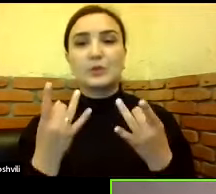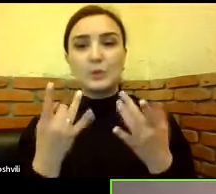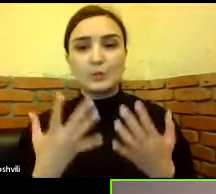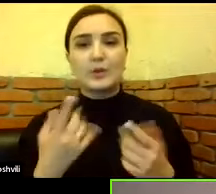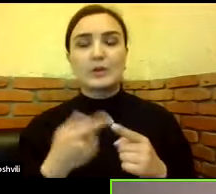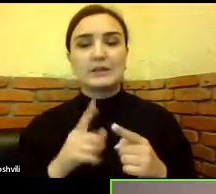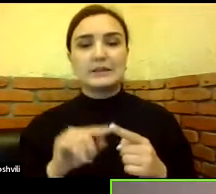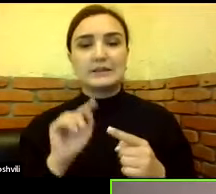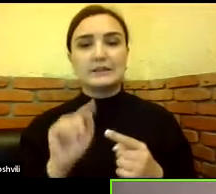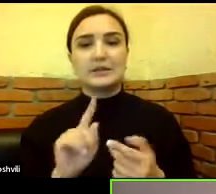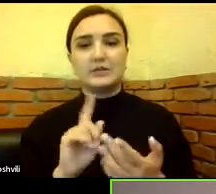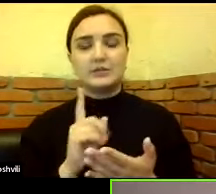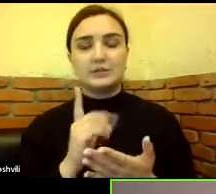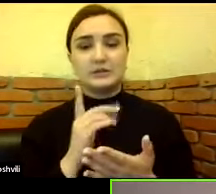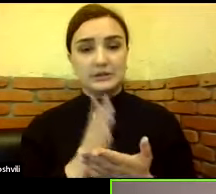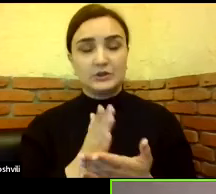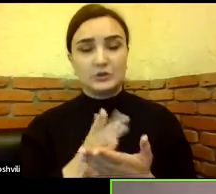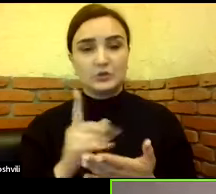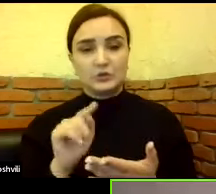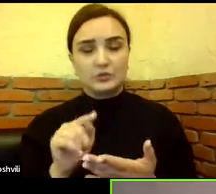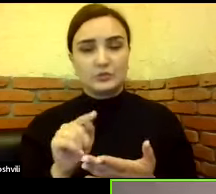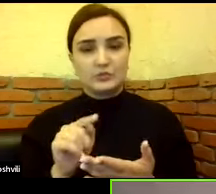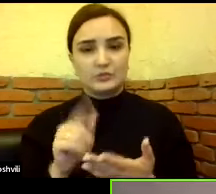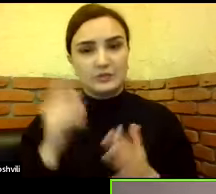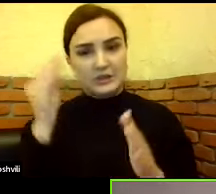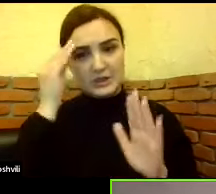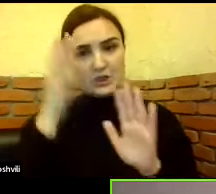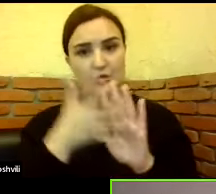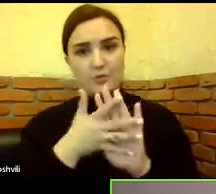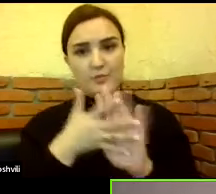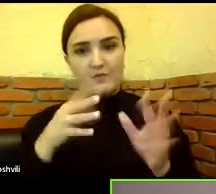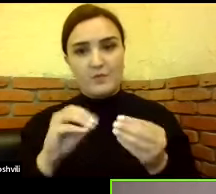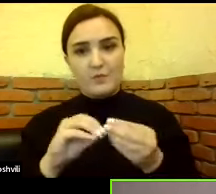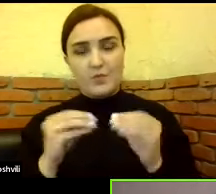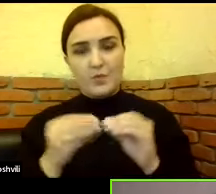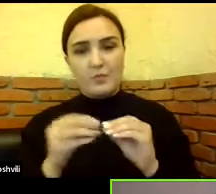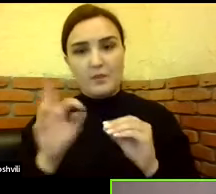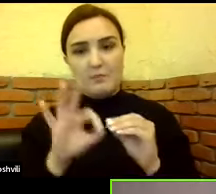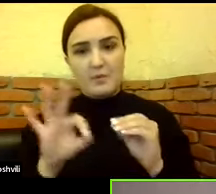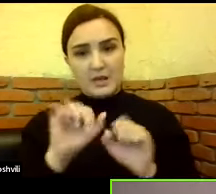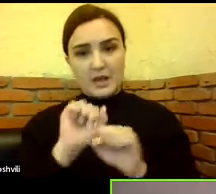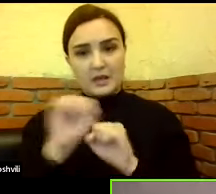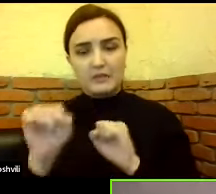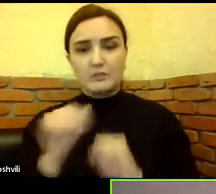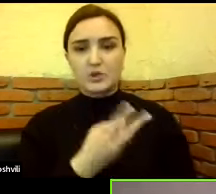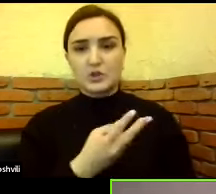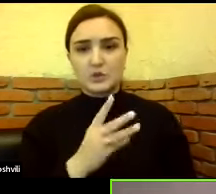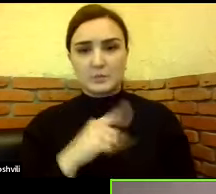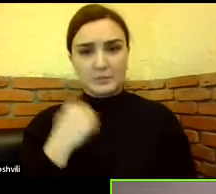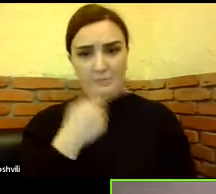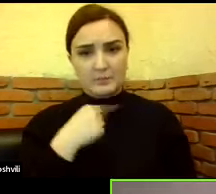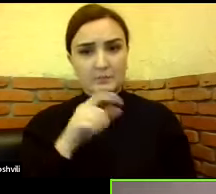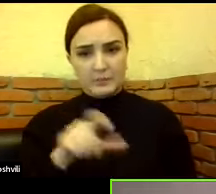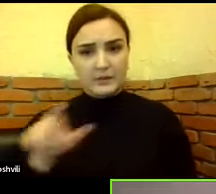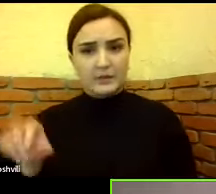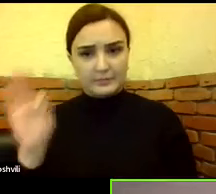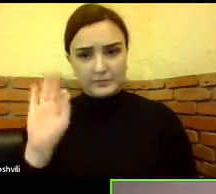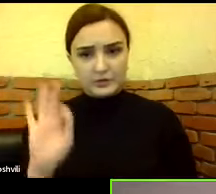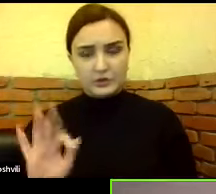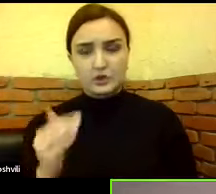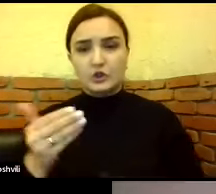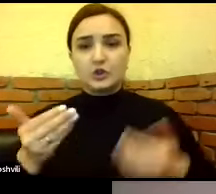უფრო მეტად აცნობიერებ იმ პრობლემებს, რომლებთან გამკლავებას შეშმპირებს უწევთ ხშირად. და ჩვენი ცხოვრების ნაწილიც